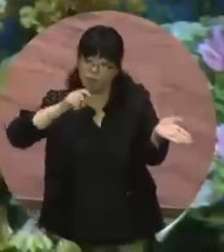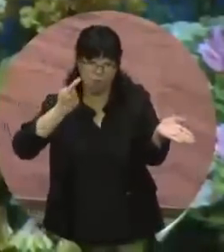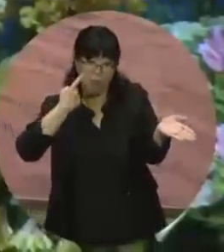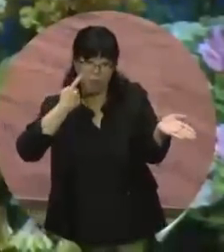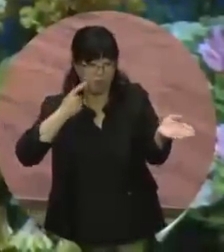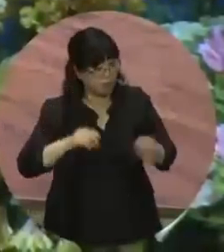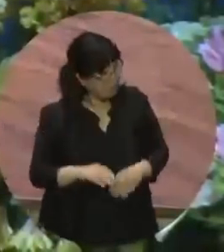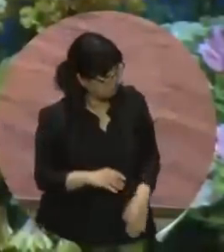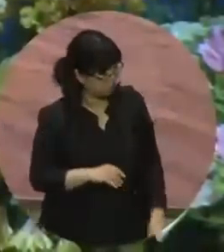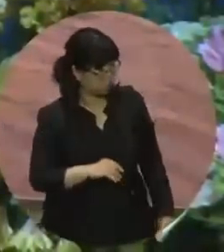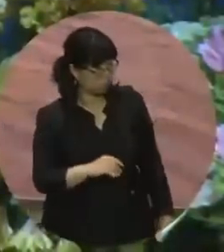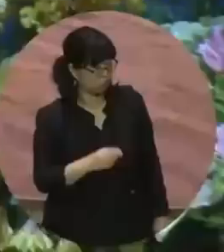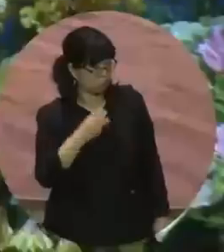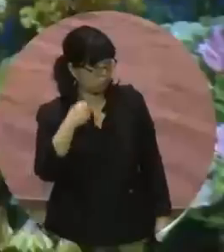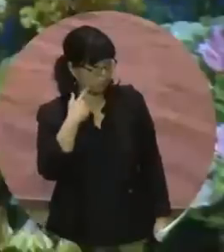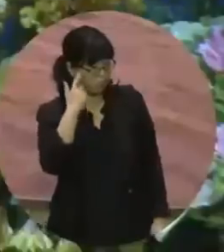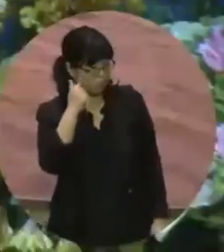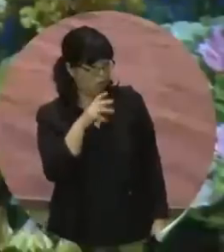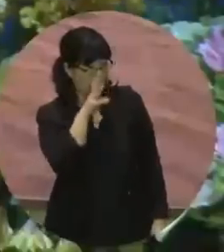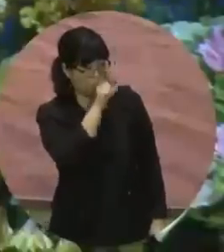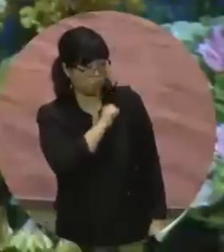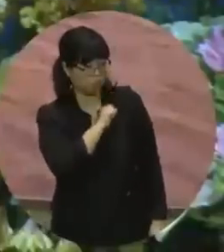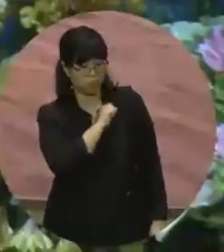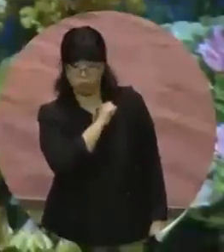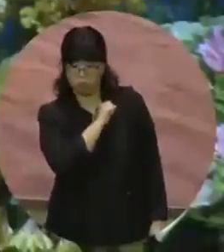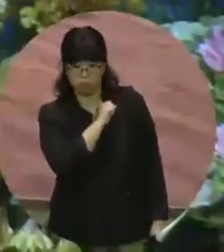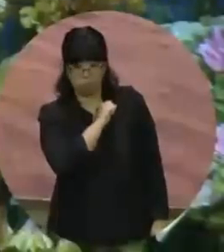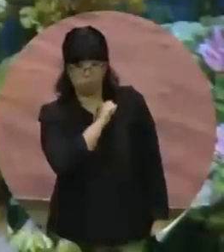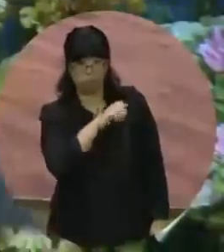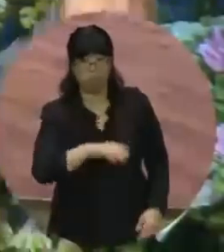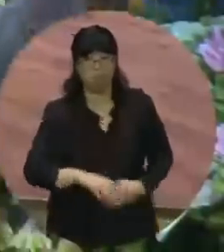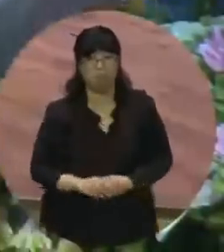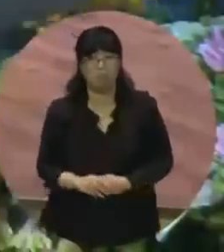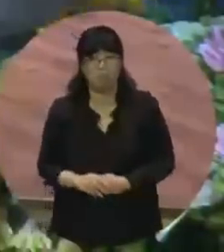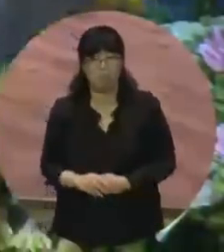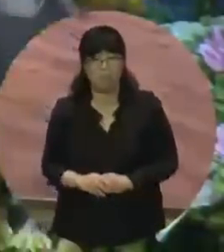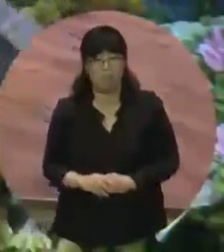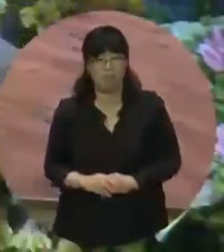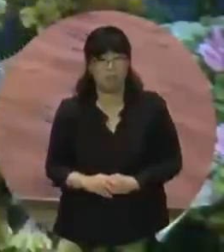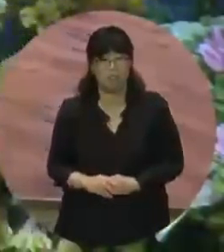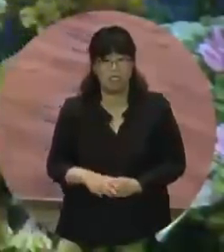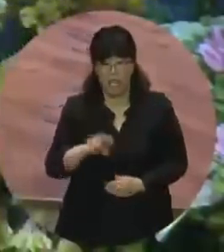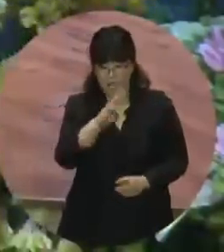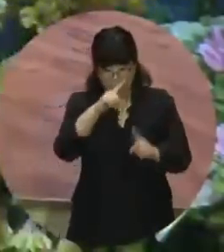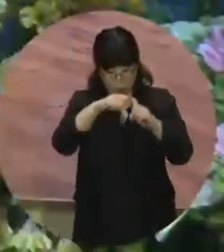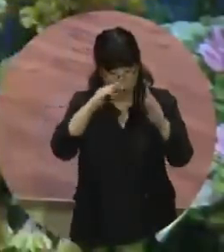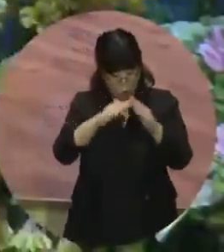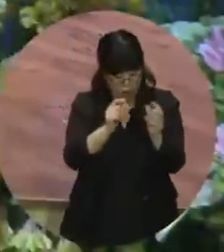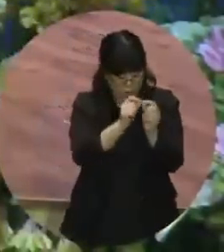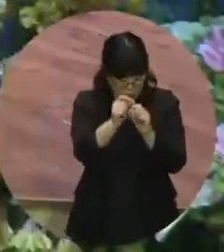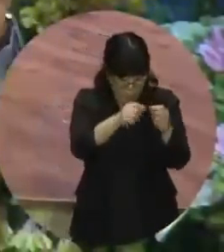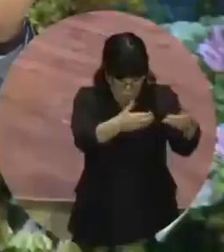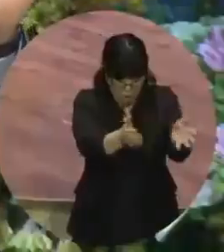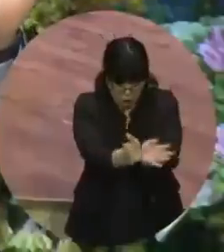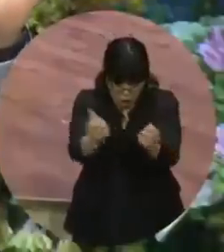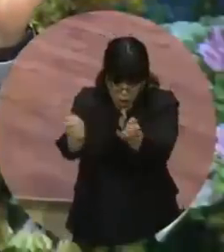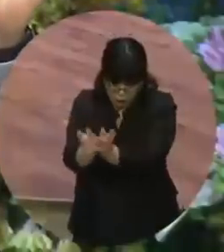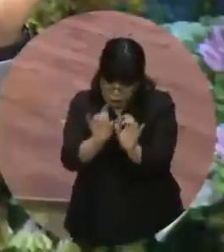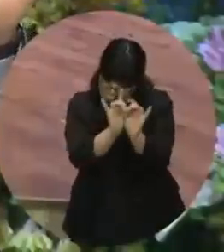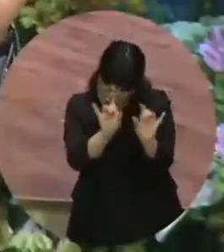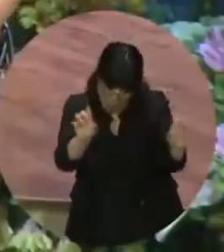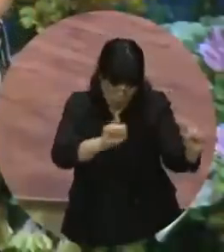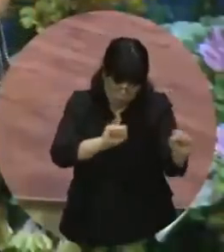이렇게 우리 교회가 이렇게 지금 막 활성이 막 기관이 살아 막 확 피어리 지금이요. 우리 교회가